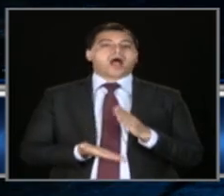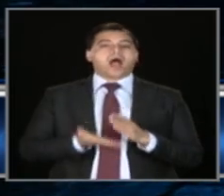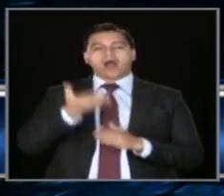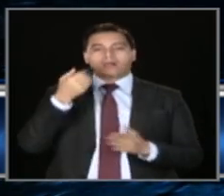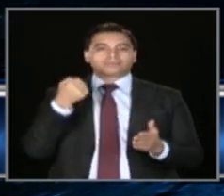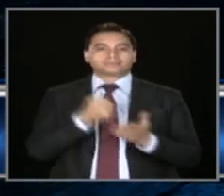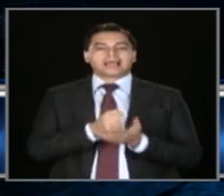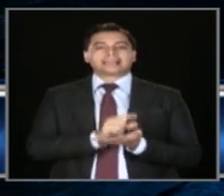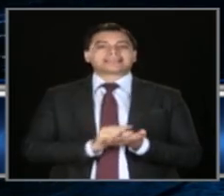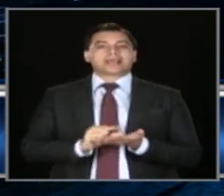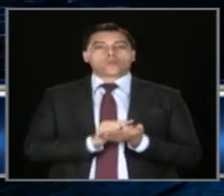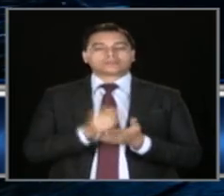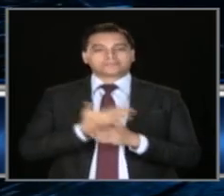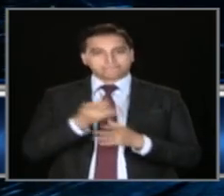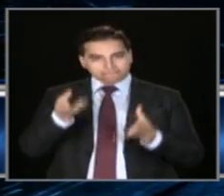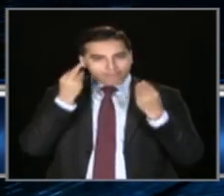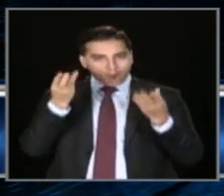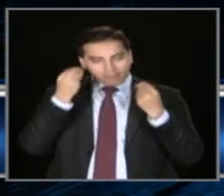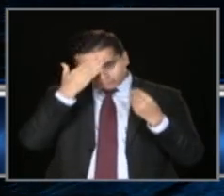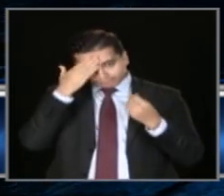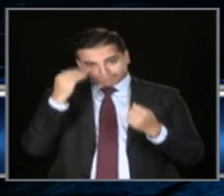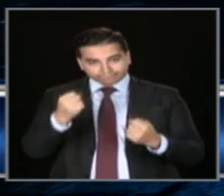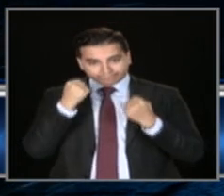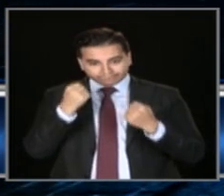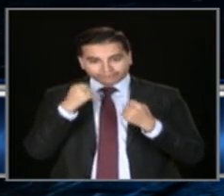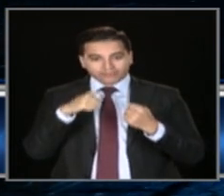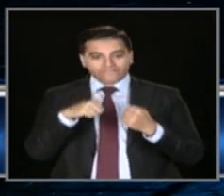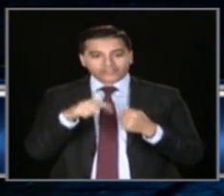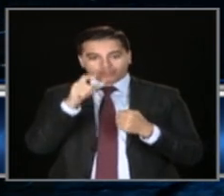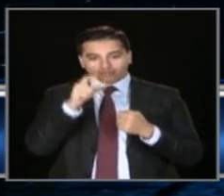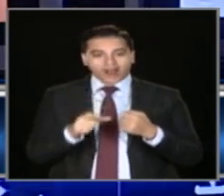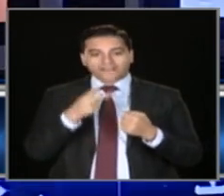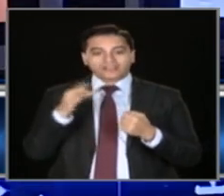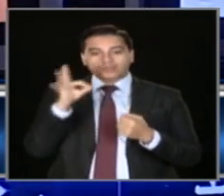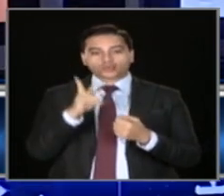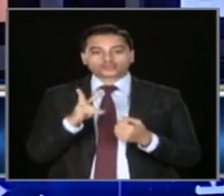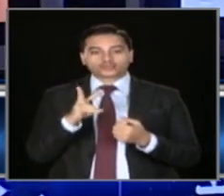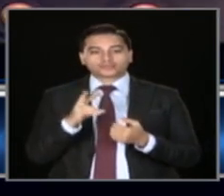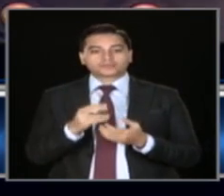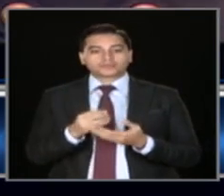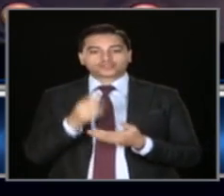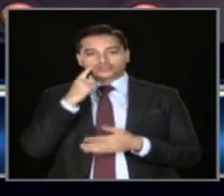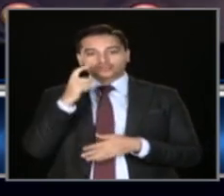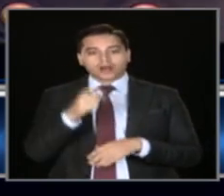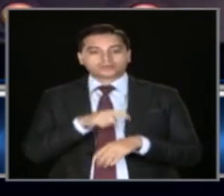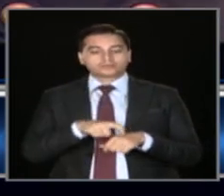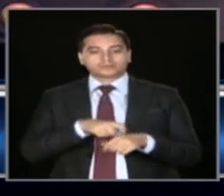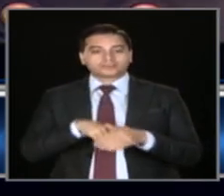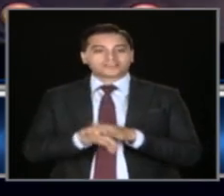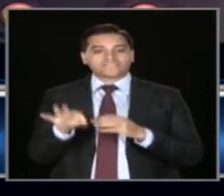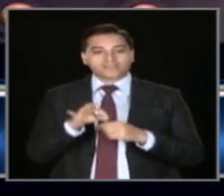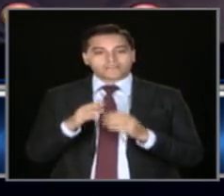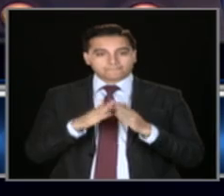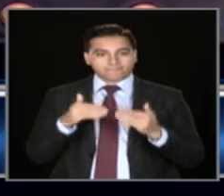عام 2023، فما هي جنسيته؟ محمد عادل. مصري. مصري؟ إن شاء